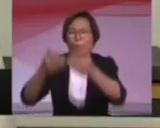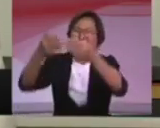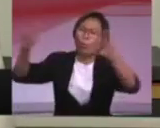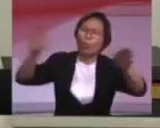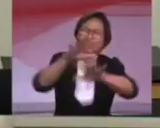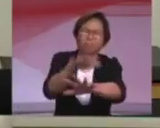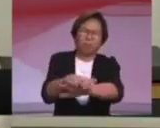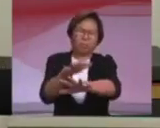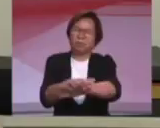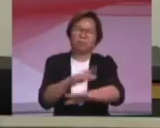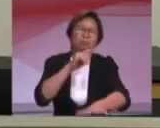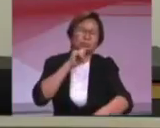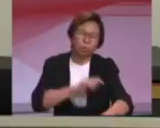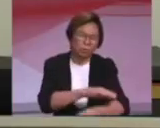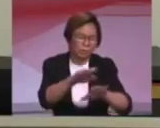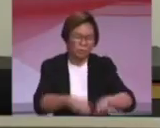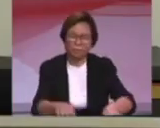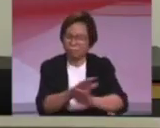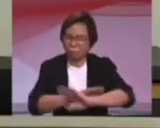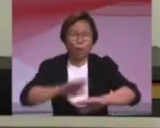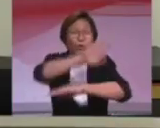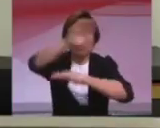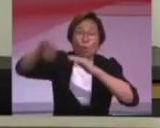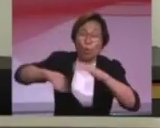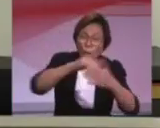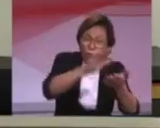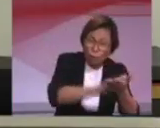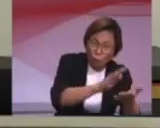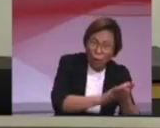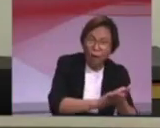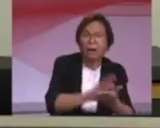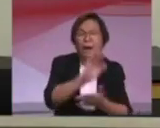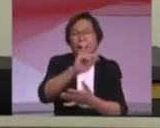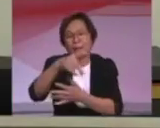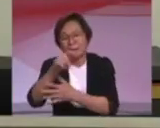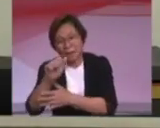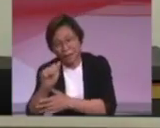dan sesak. Semua sekolah, institusi pengajian tinggi,